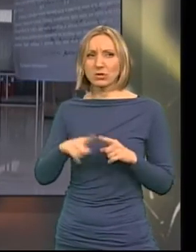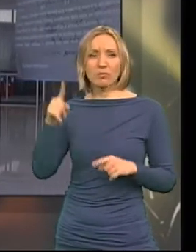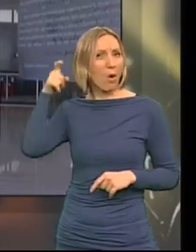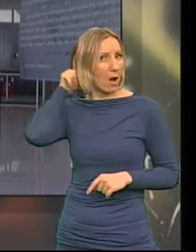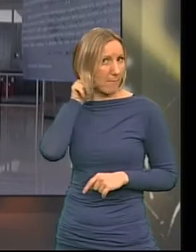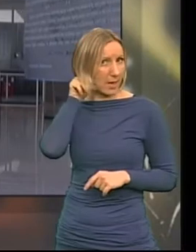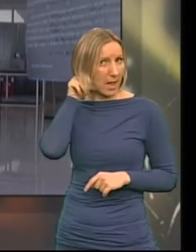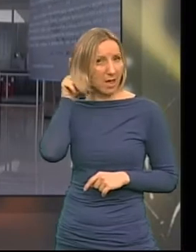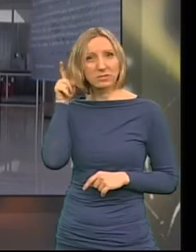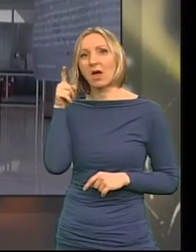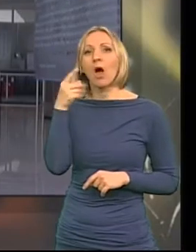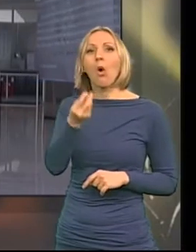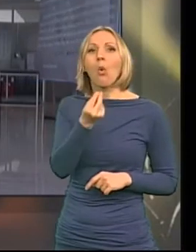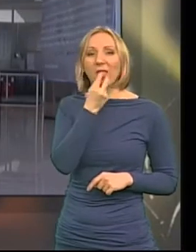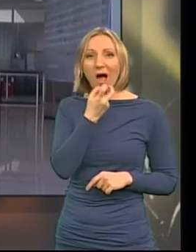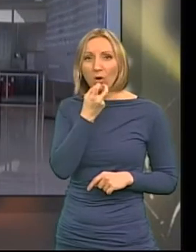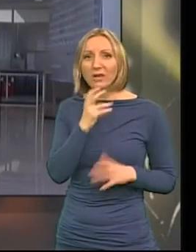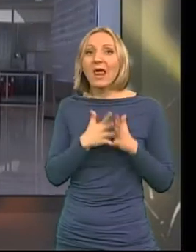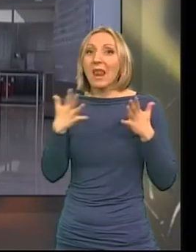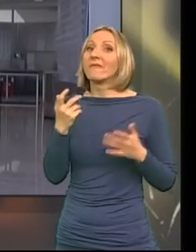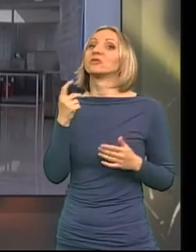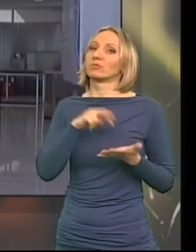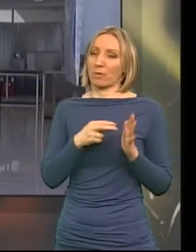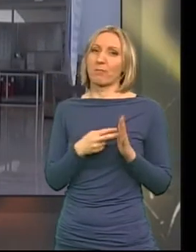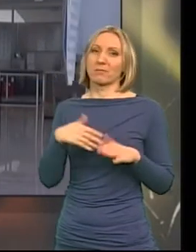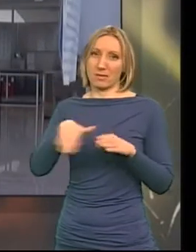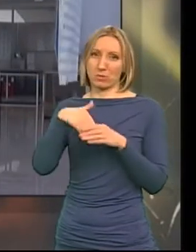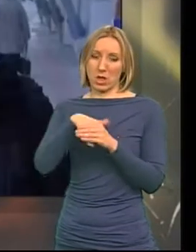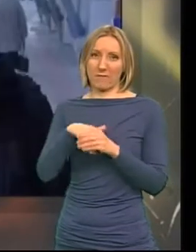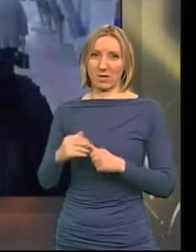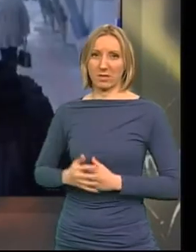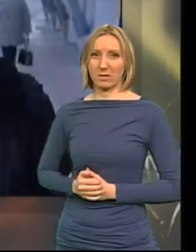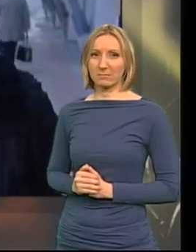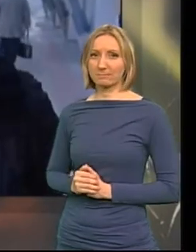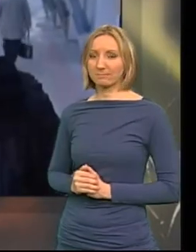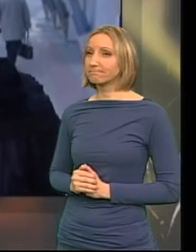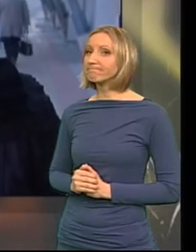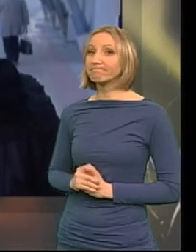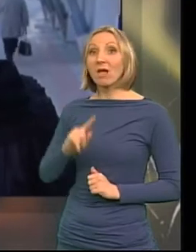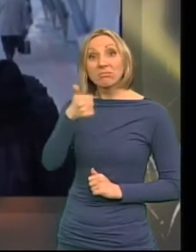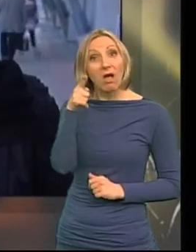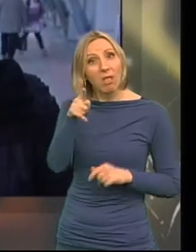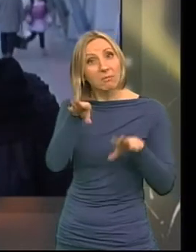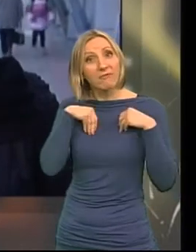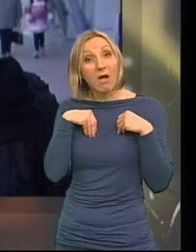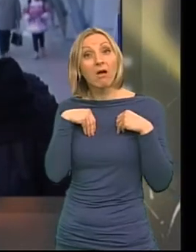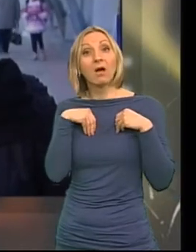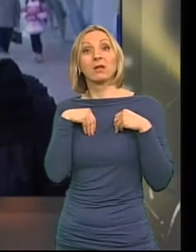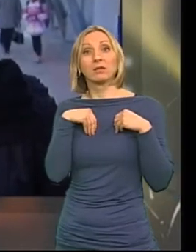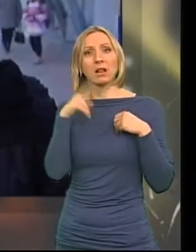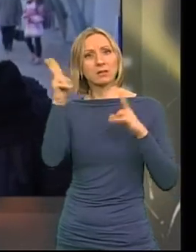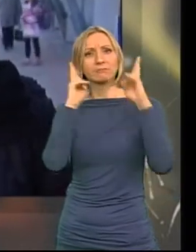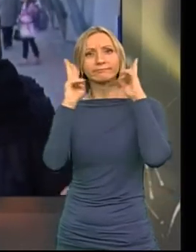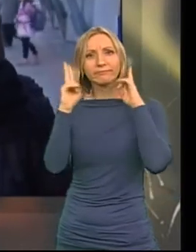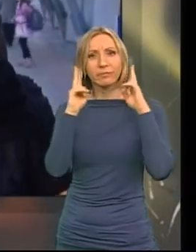aparat. I u Jagodini najveći problem je zapošljavanje. Da li biste pristali da vas